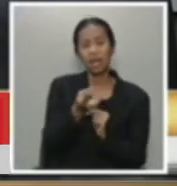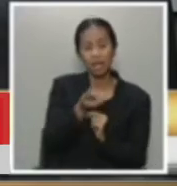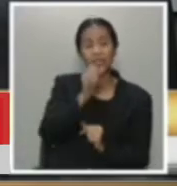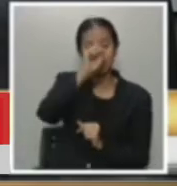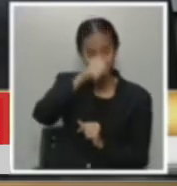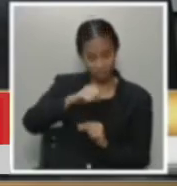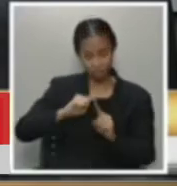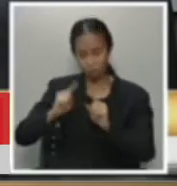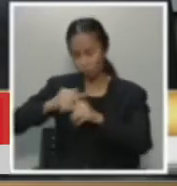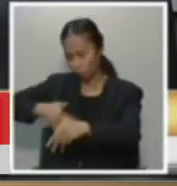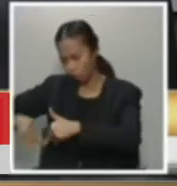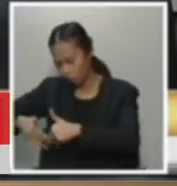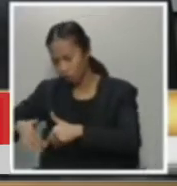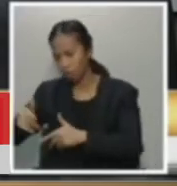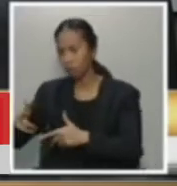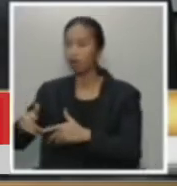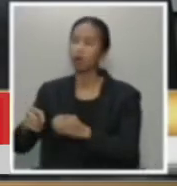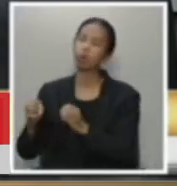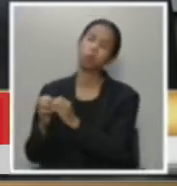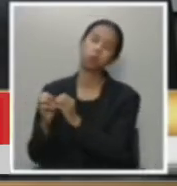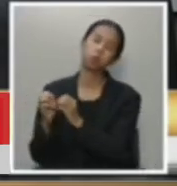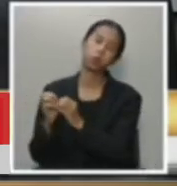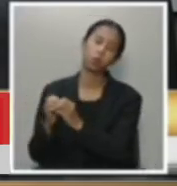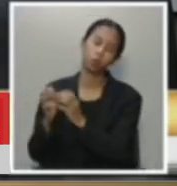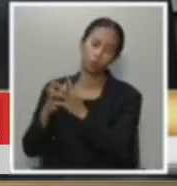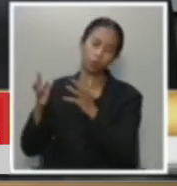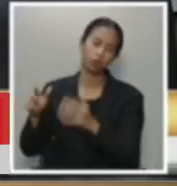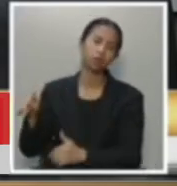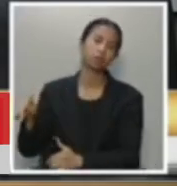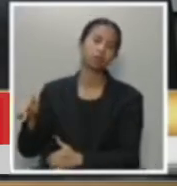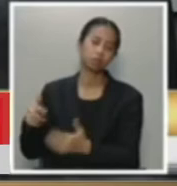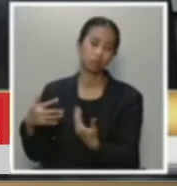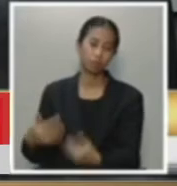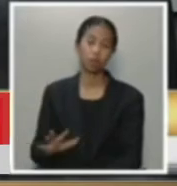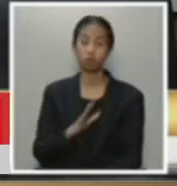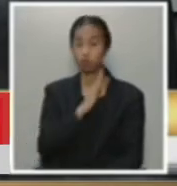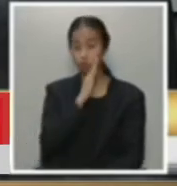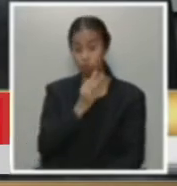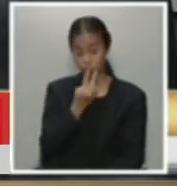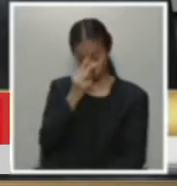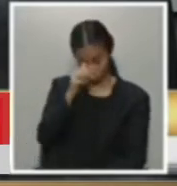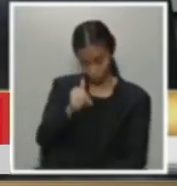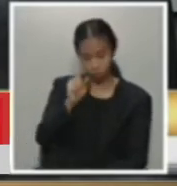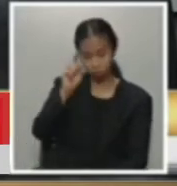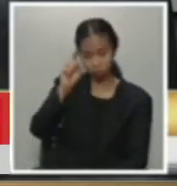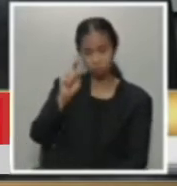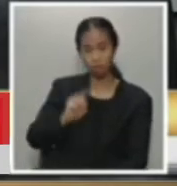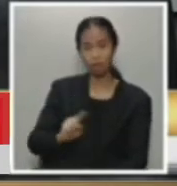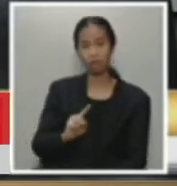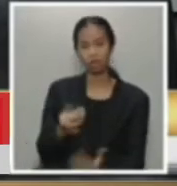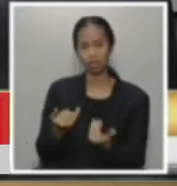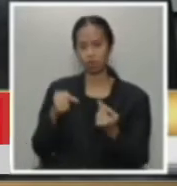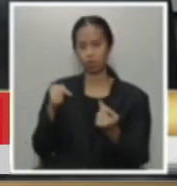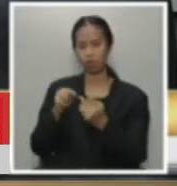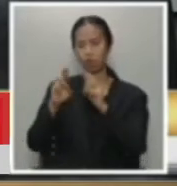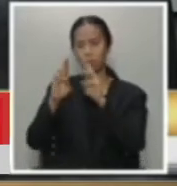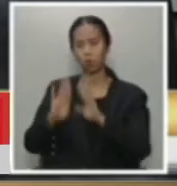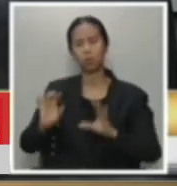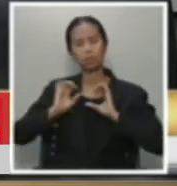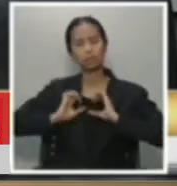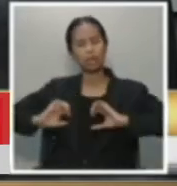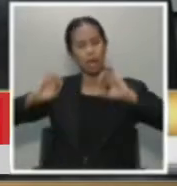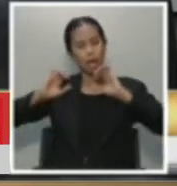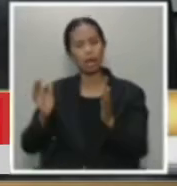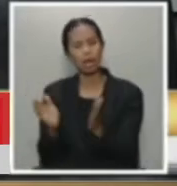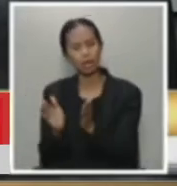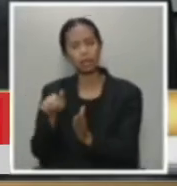ใหญ่มันนิดเดียวมันก็เรื่องใหญ่ถ้าดูได้ต้องดูต้องปฏิรูปนี่แค่ระบบราชการเล็กๆนะแล้วก็ทำไปแ